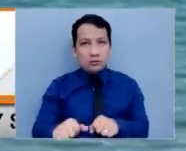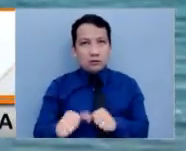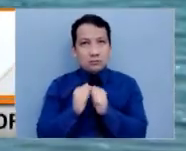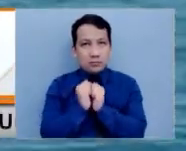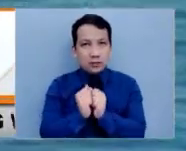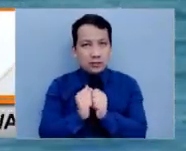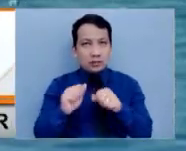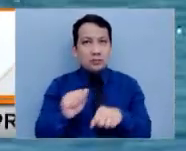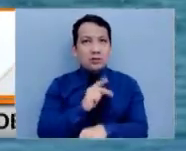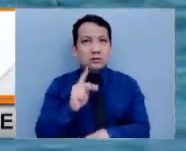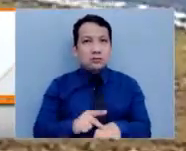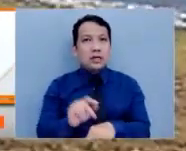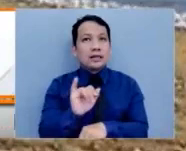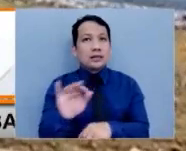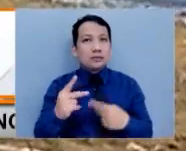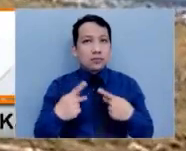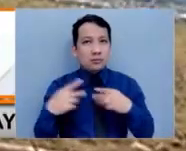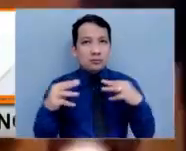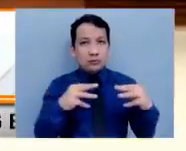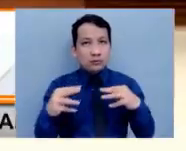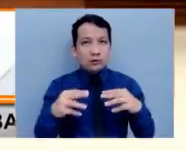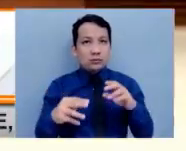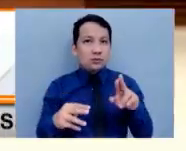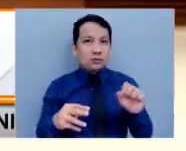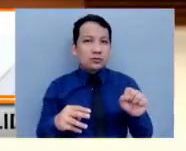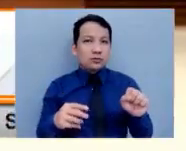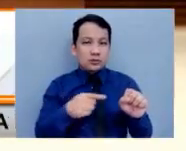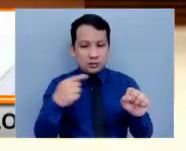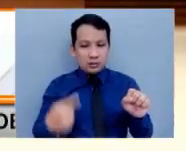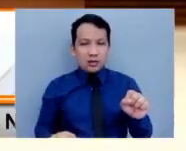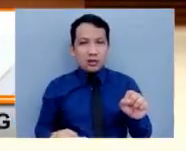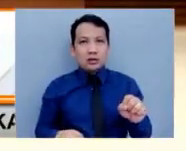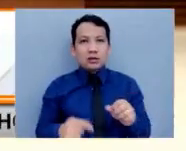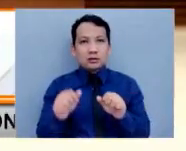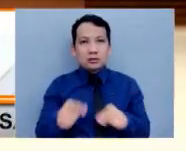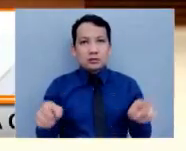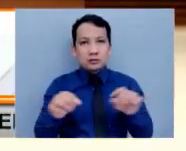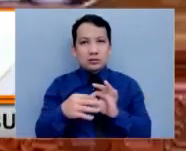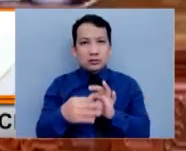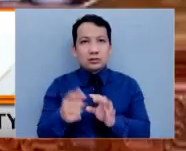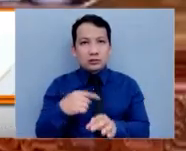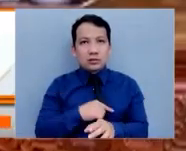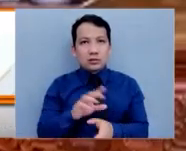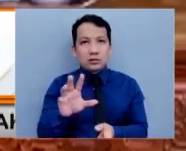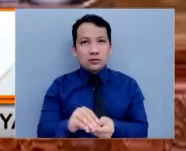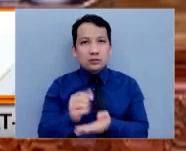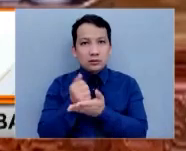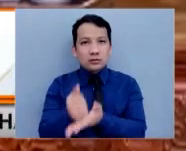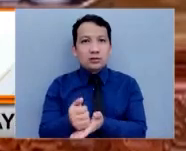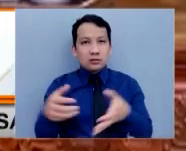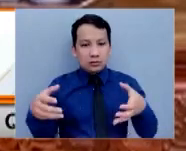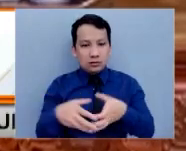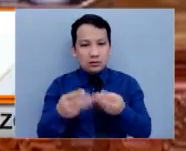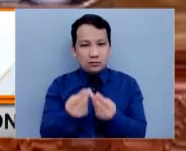ating bansa sakaling magkagyera ang China at US. Para sa isang profesor, posibleng intensyon ni Duterte na tumulong para